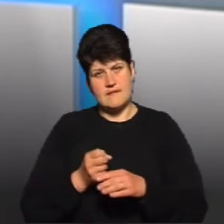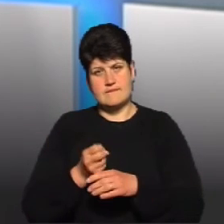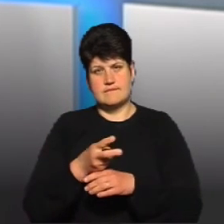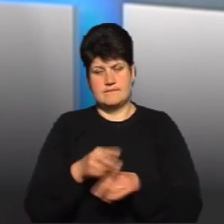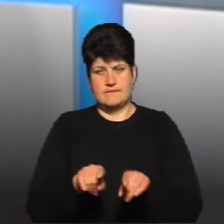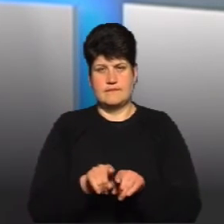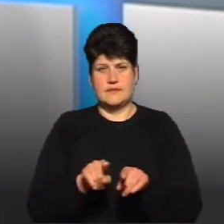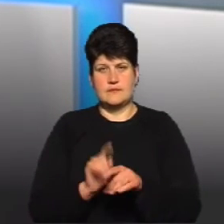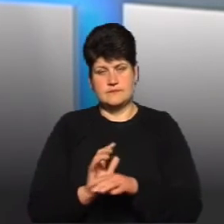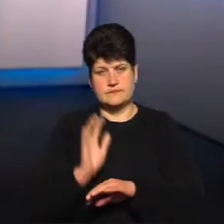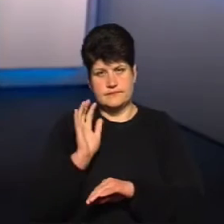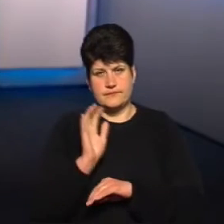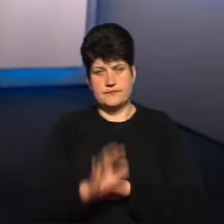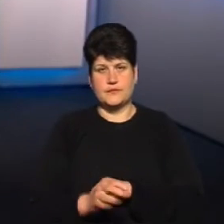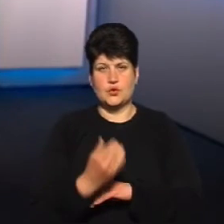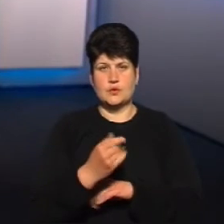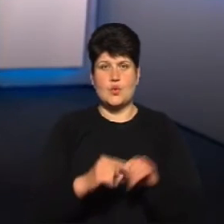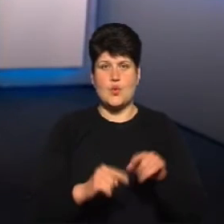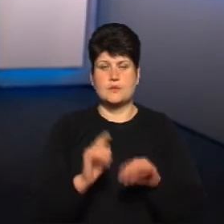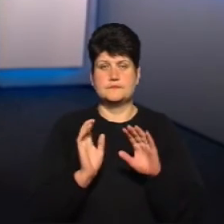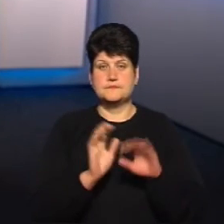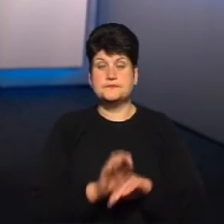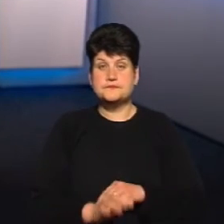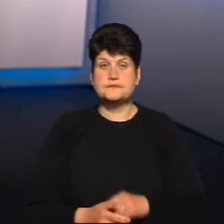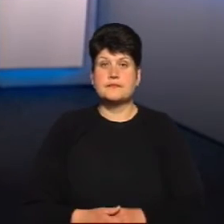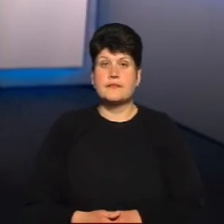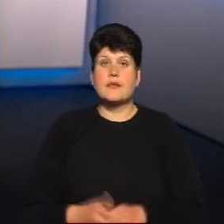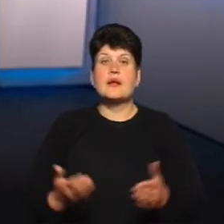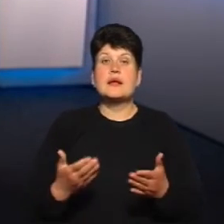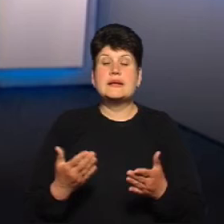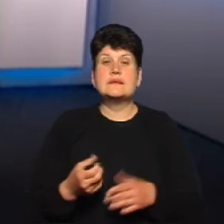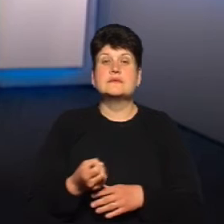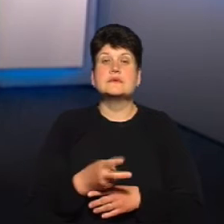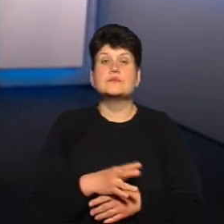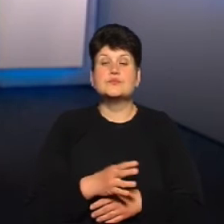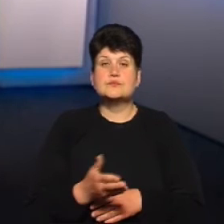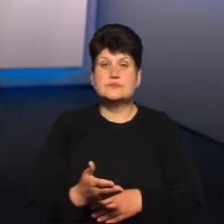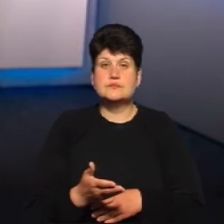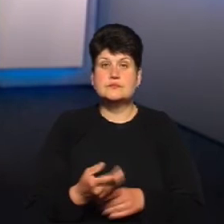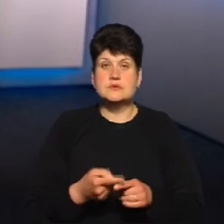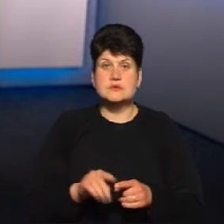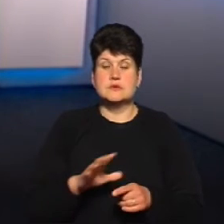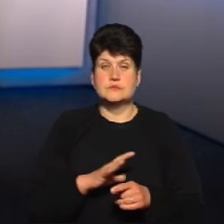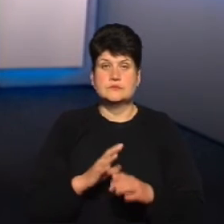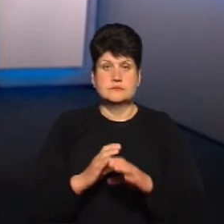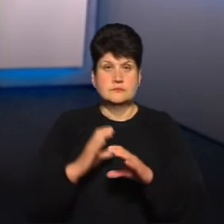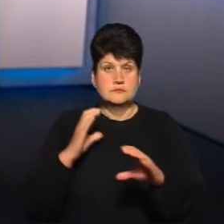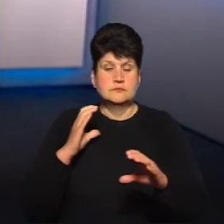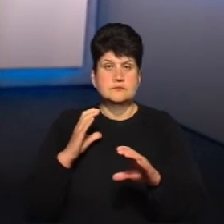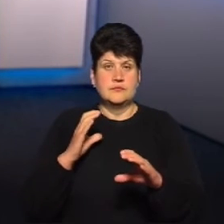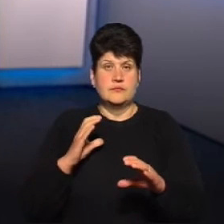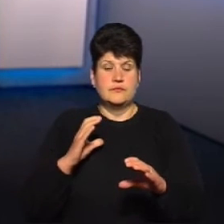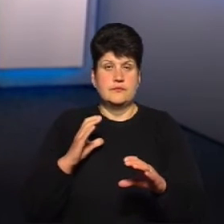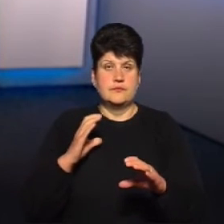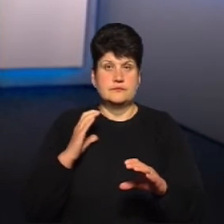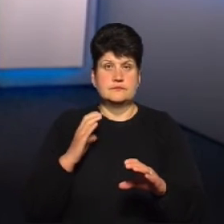депортовано до їхніх родин. Про те, які депортації відбувалися, це були ешелони, так, потяги, вагони для худоби,